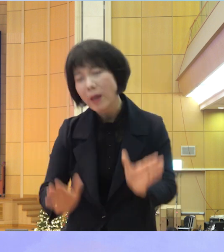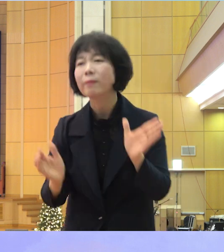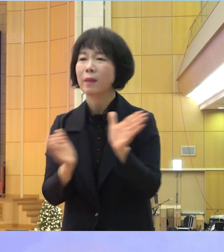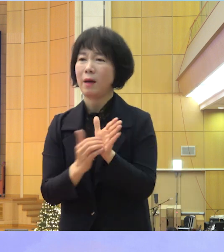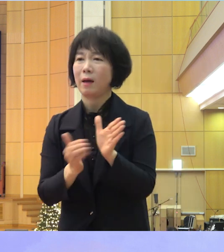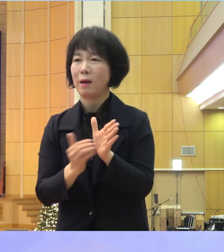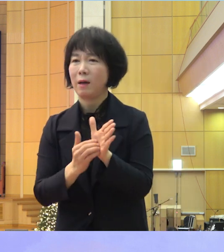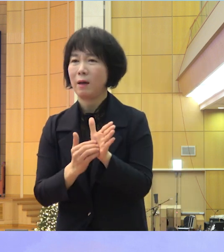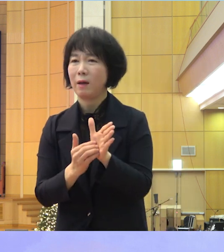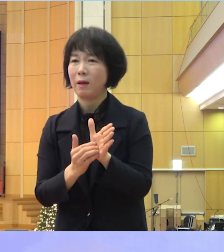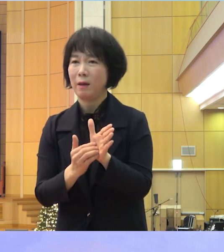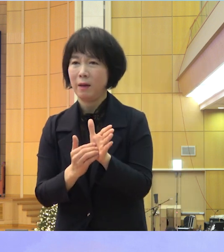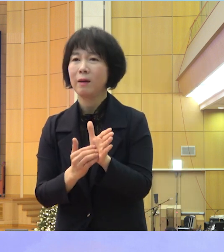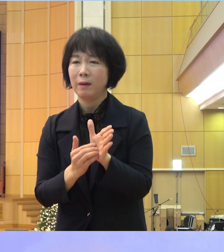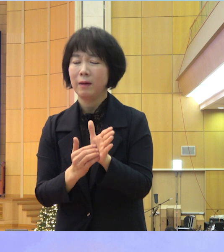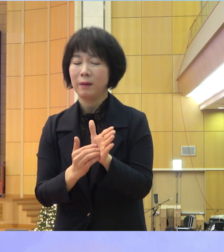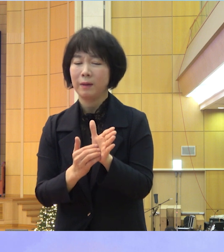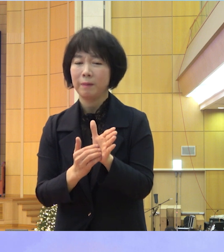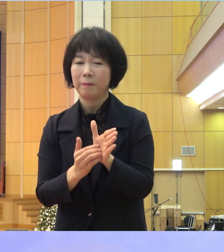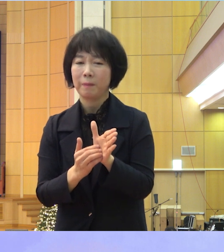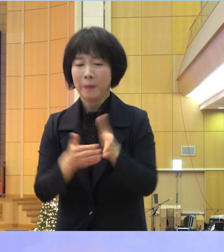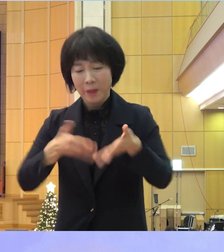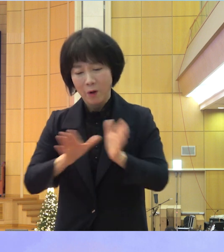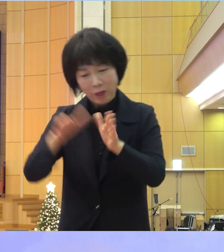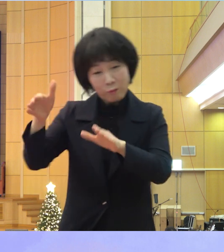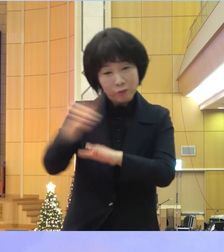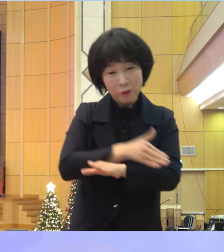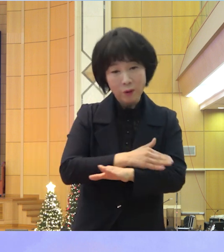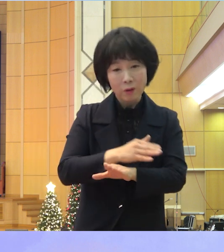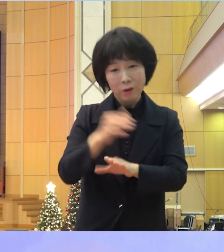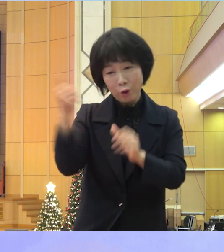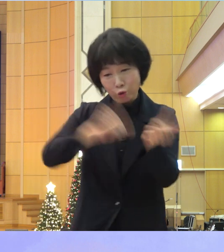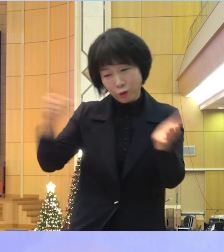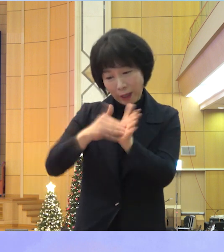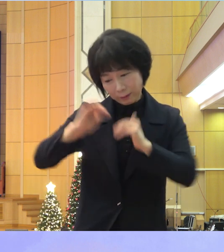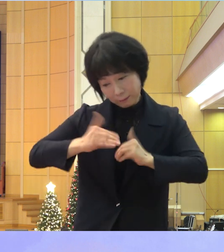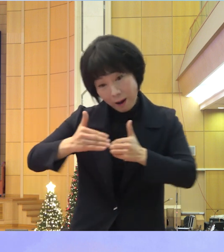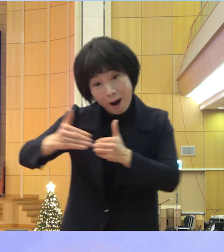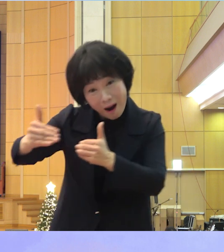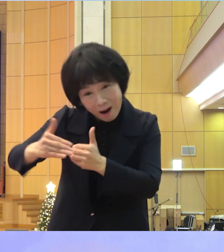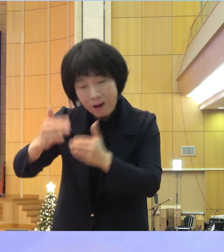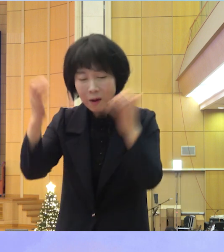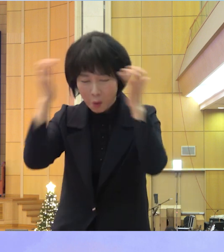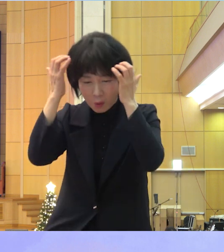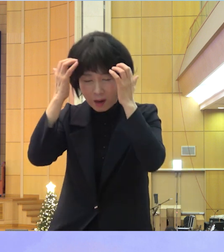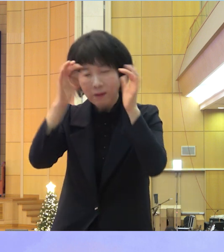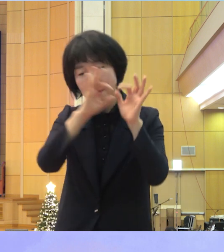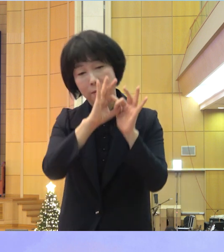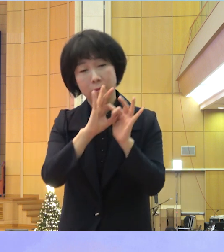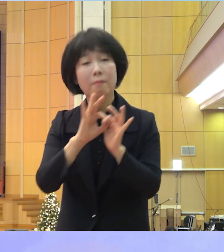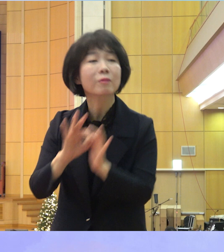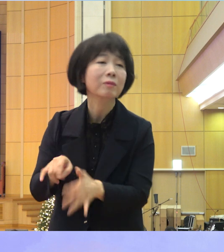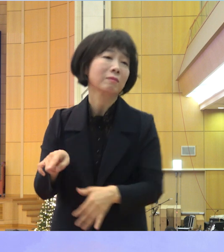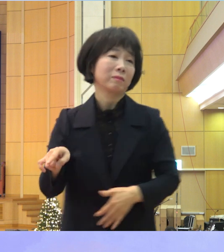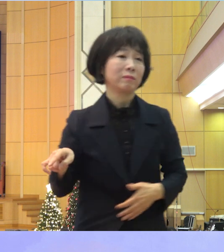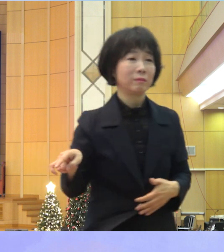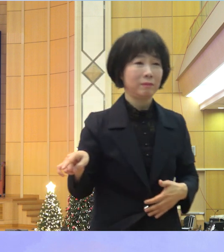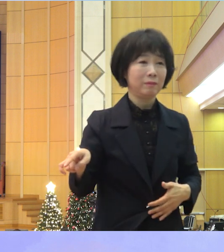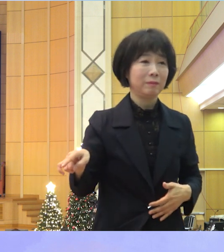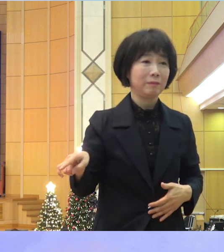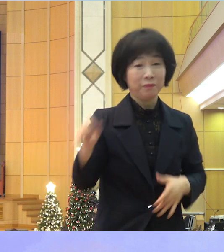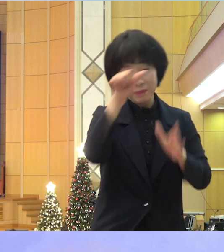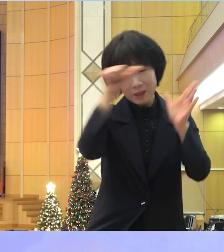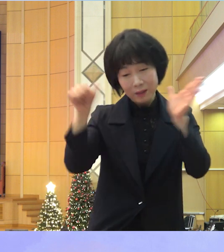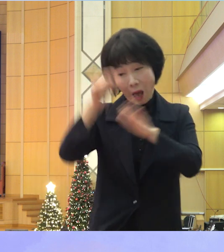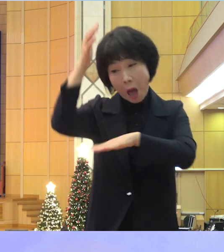고생으로, 태어날 때부터 고생하기 시작해서 고생하면서 살다가, 그리고